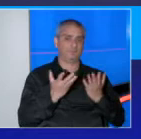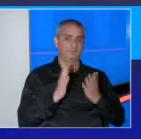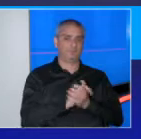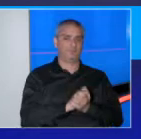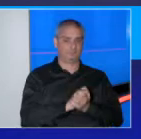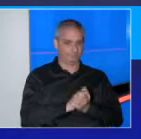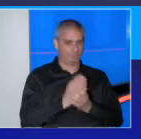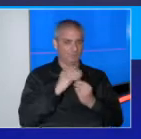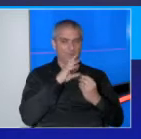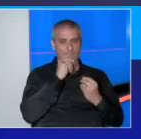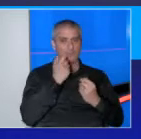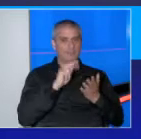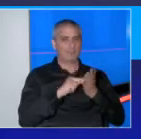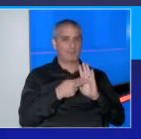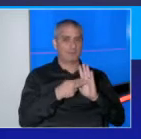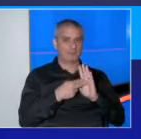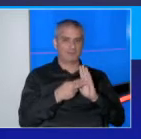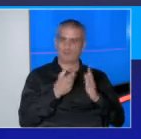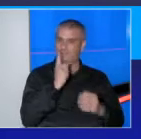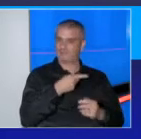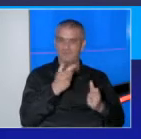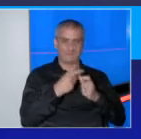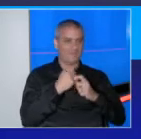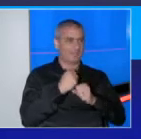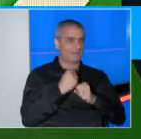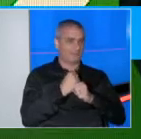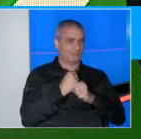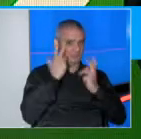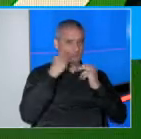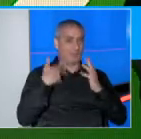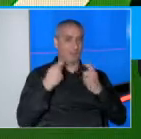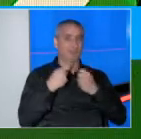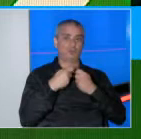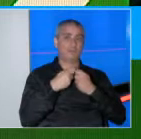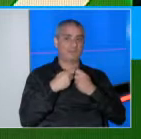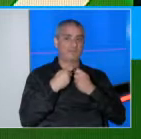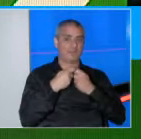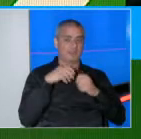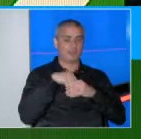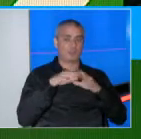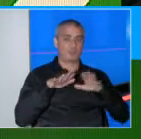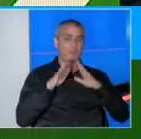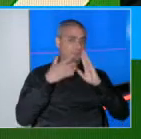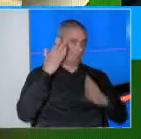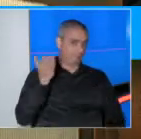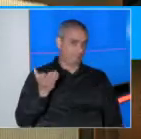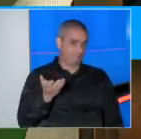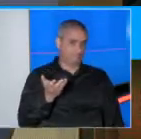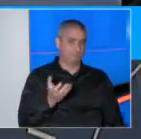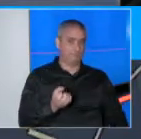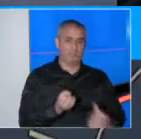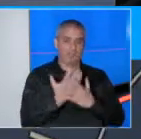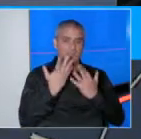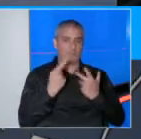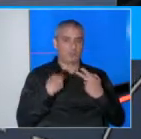למעשה. בוא נדבר קצת על פוליטיקה. חייבים. מפלגת העבודה צפויה להיות שותפה בממשלה עתידה לקום.